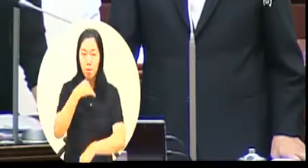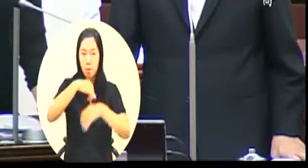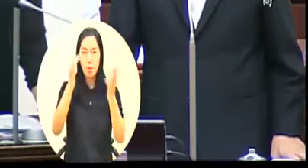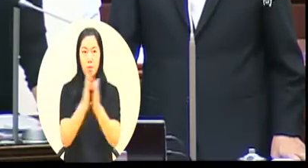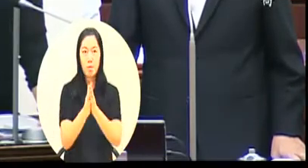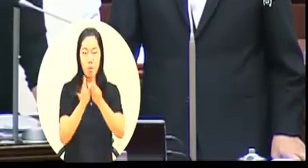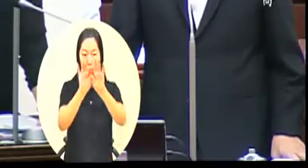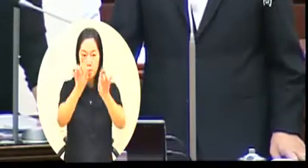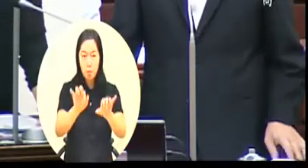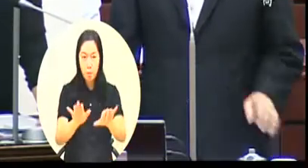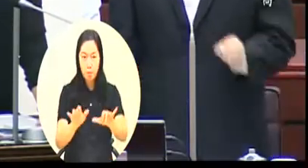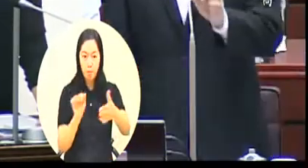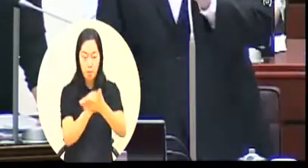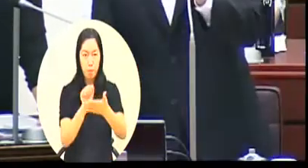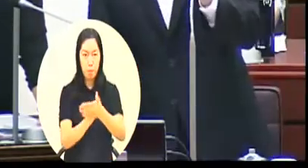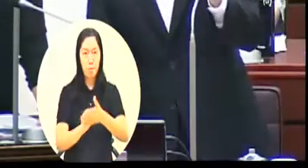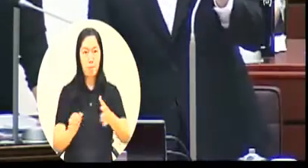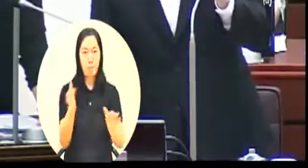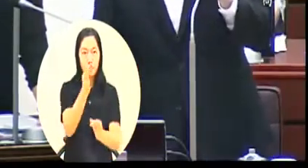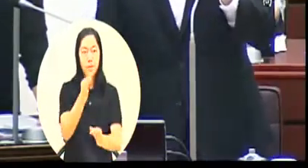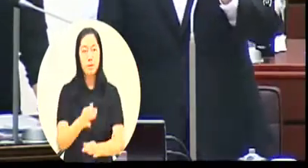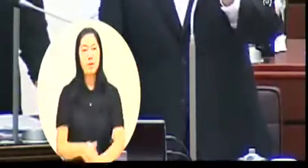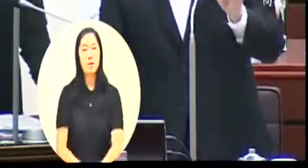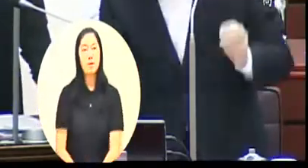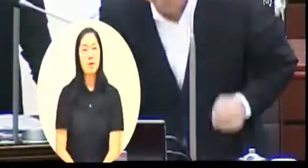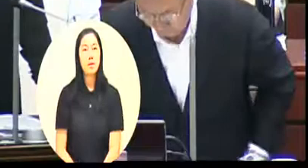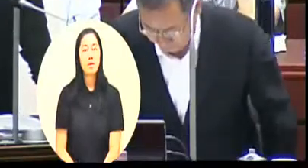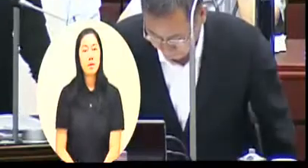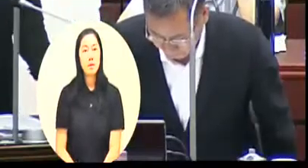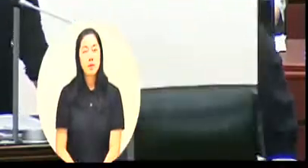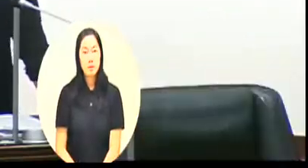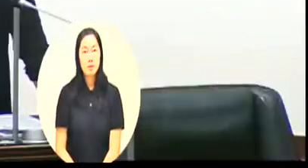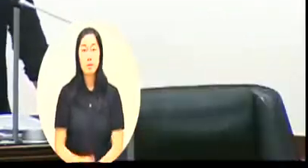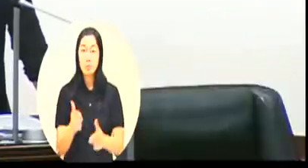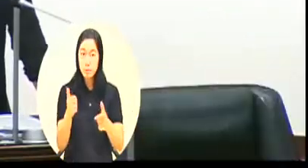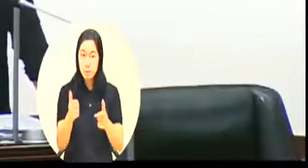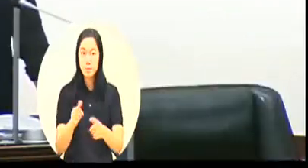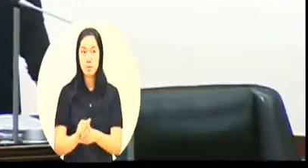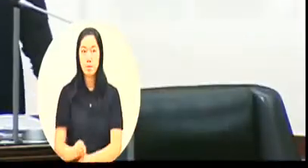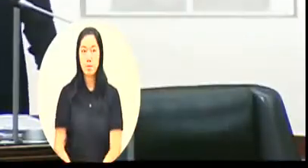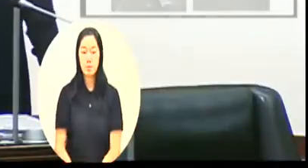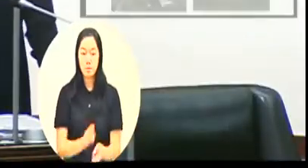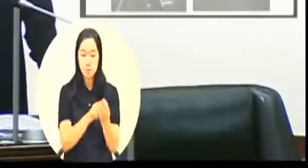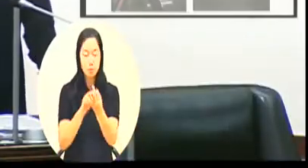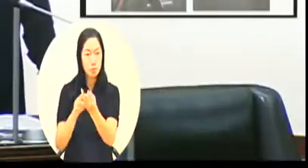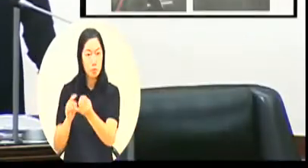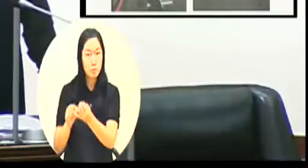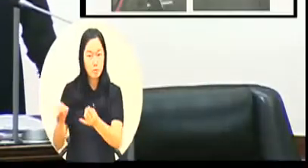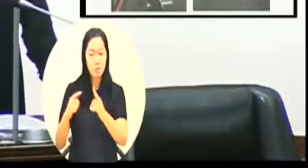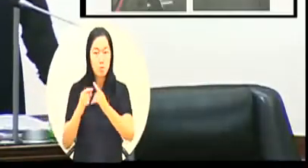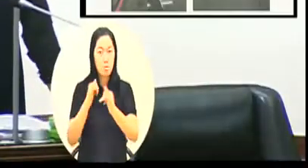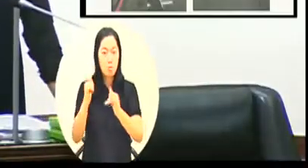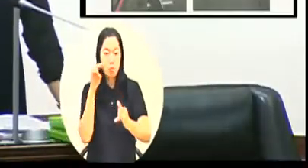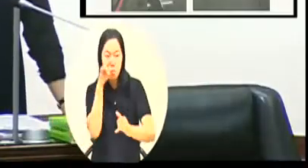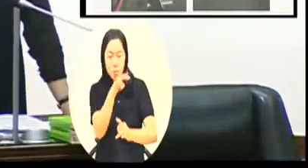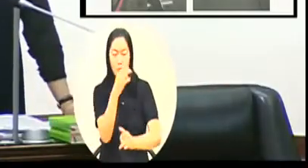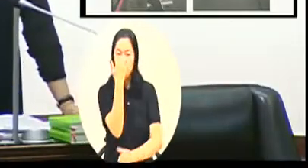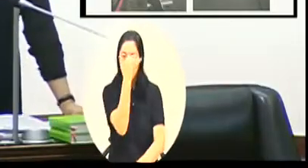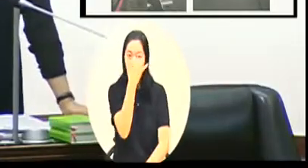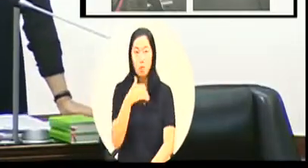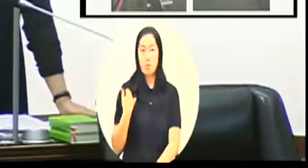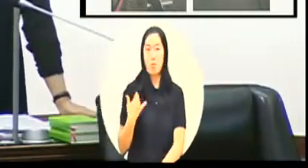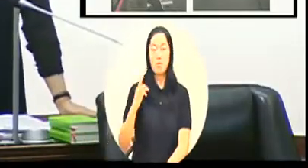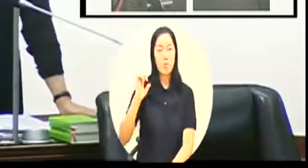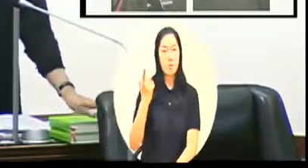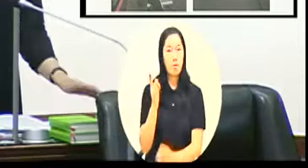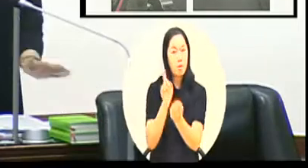它建置完成以上。 局长你请坐哈。那谢谢局长，这些虽然是我们市民看不到的建设，但是它对我